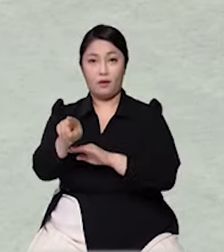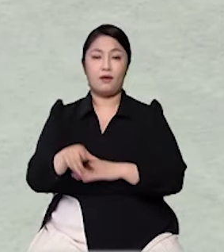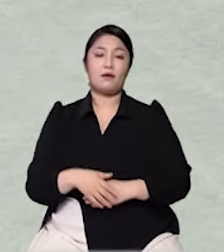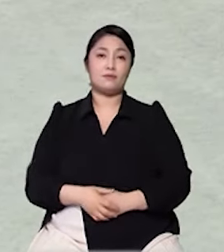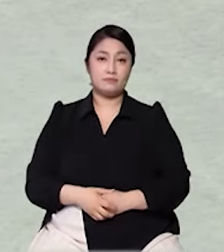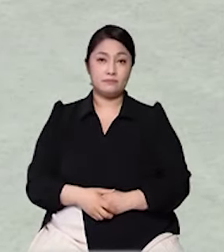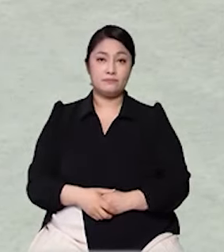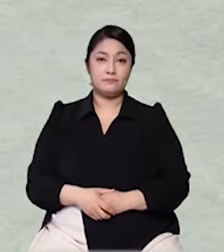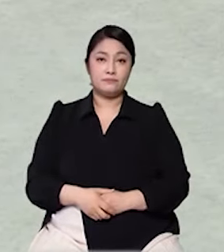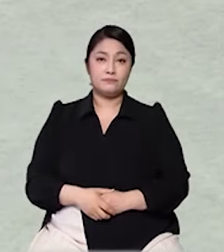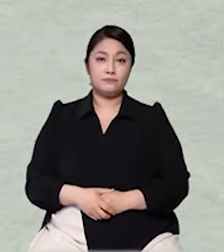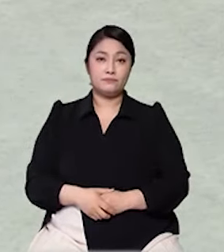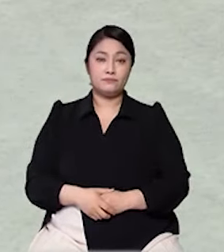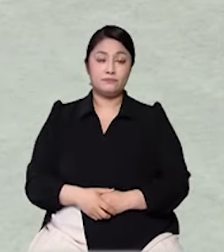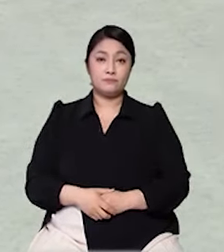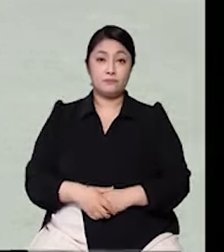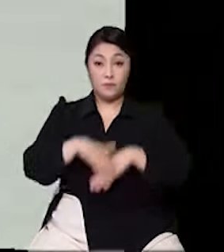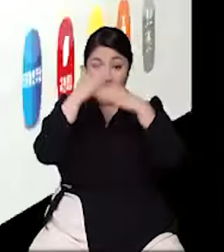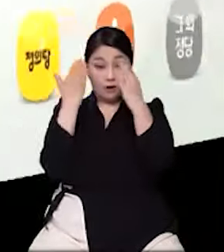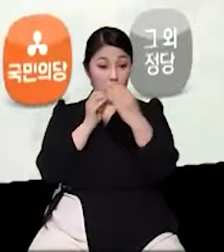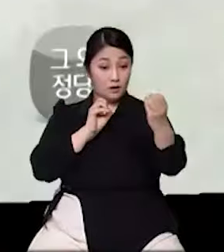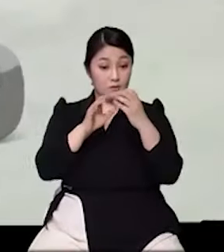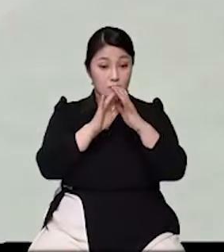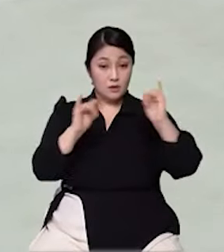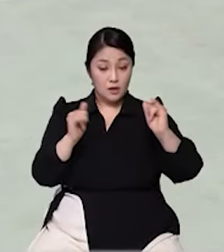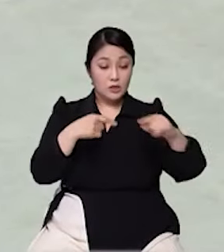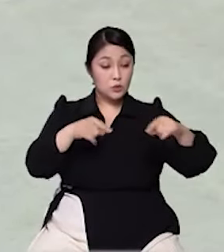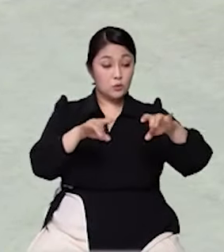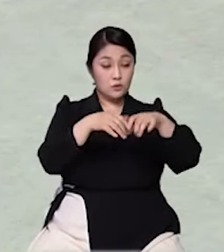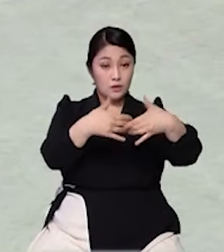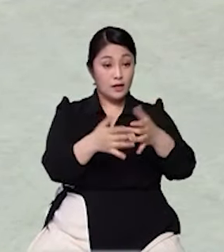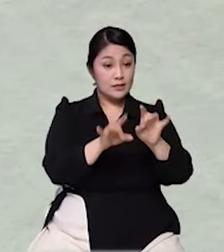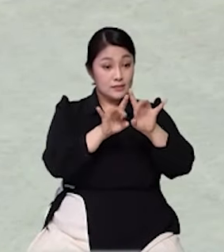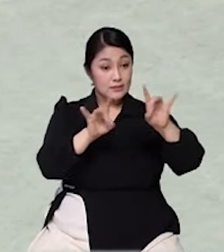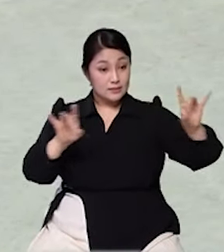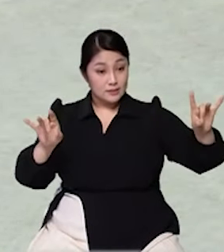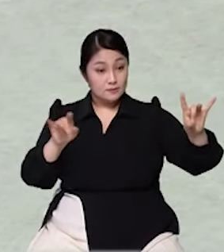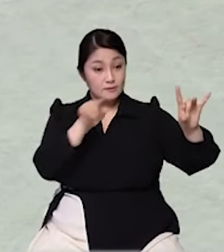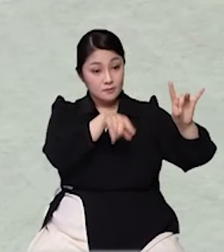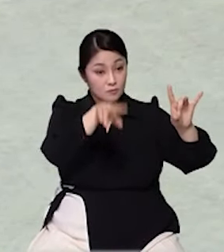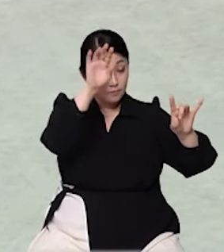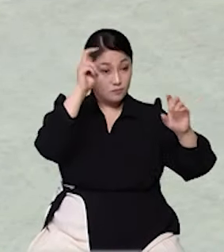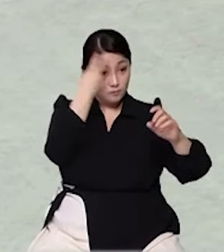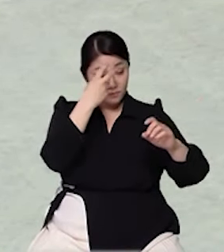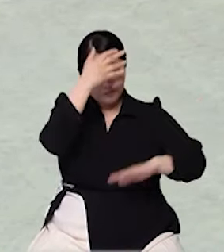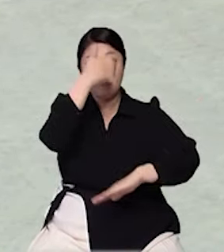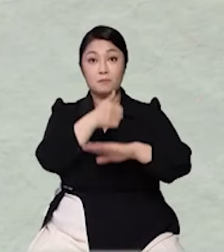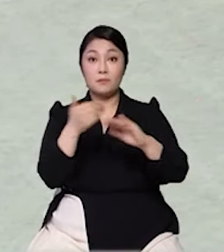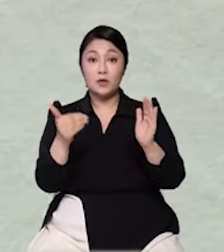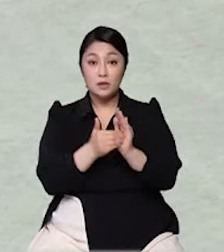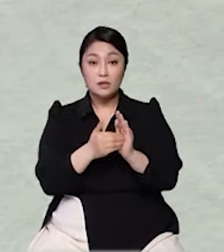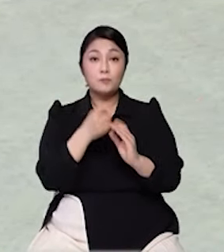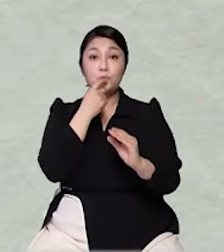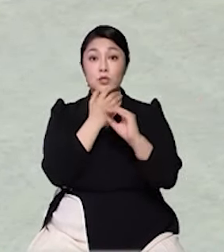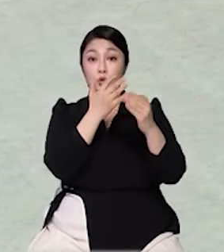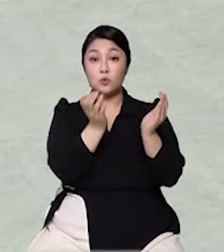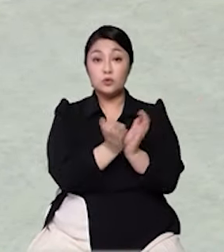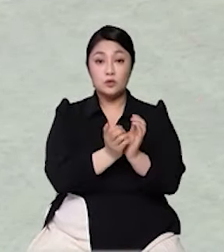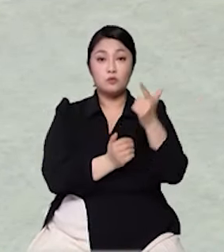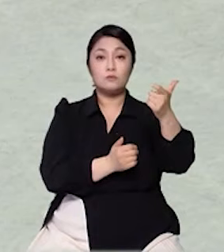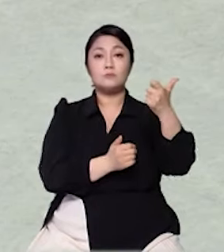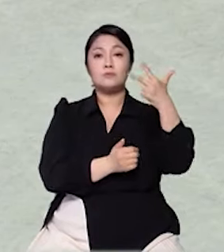많았습니다 전체 응답자의 정당 지지도 도 살펴봤습니다 여전히 민주당의